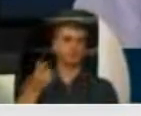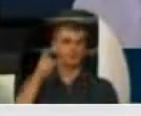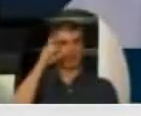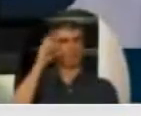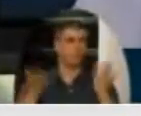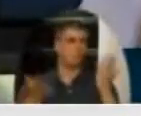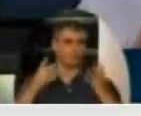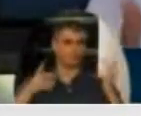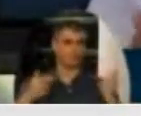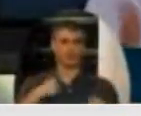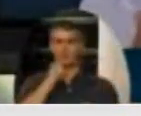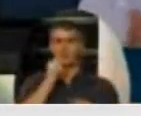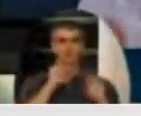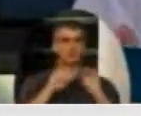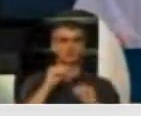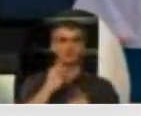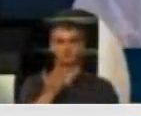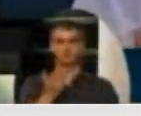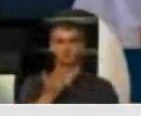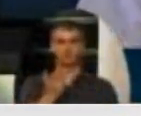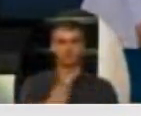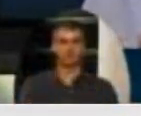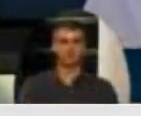לאבו מאזן, אני לא רוצה להשתמש במילים אחרות, okay.